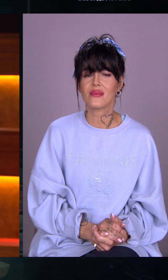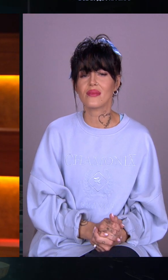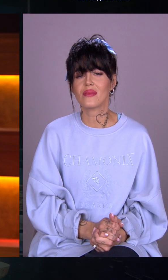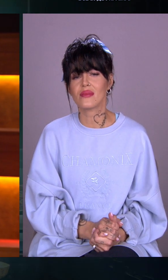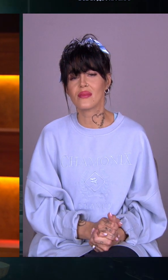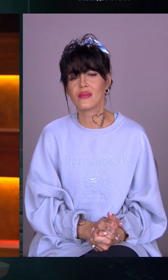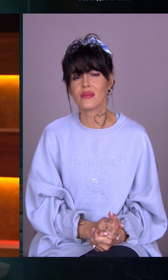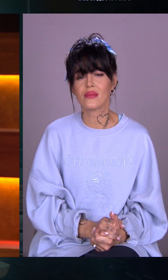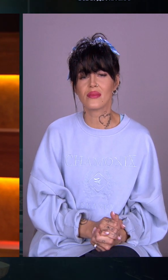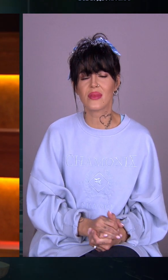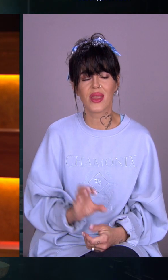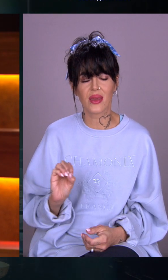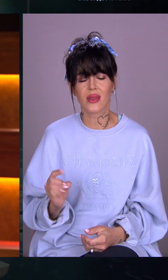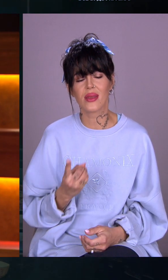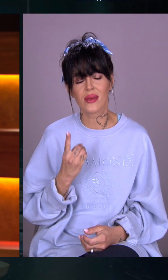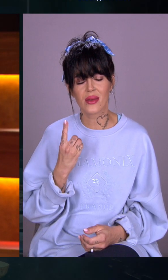Єдина.